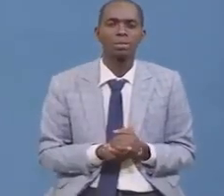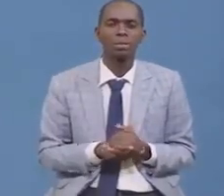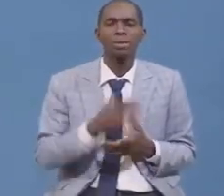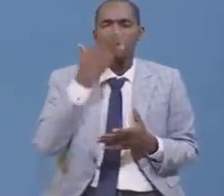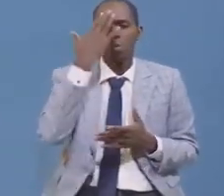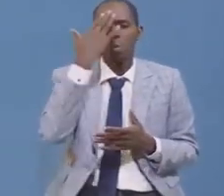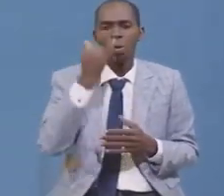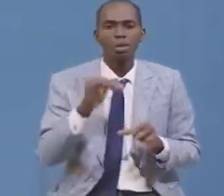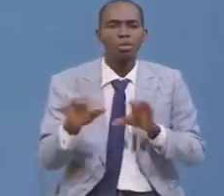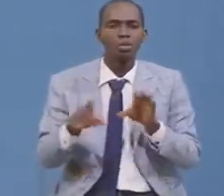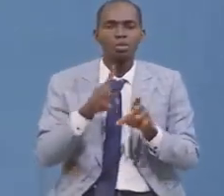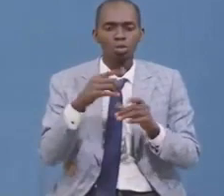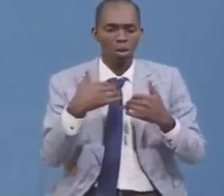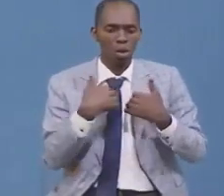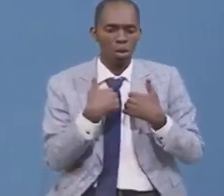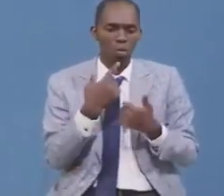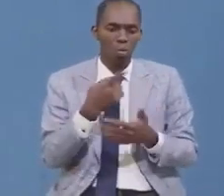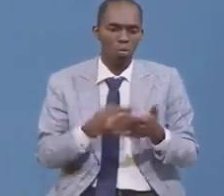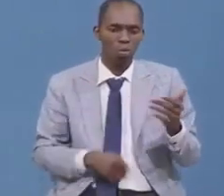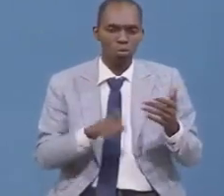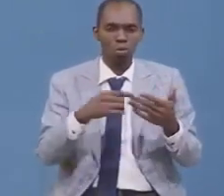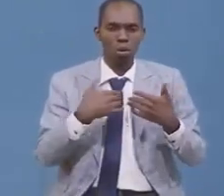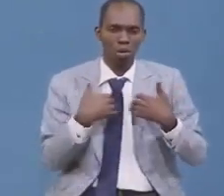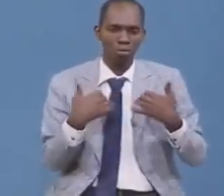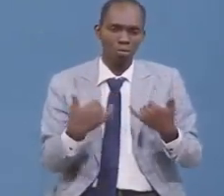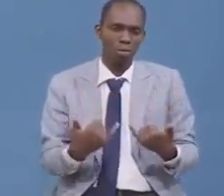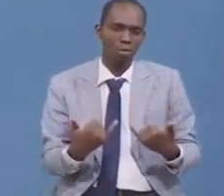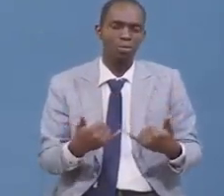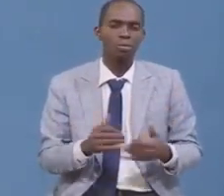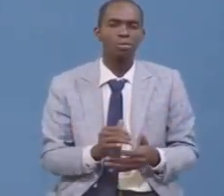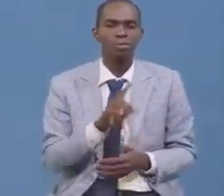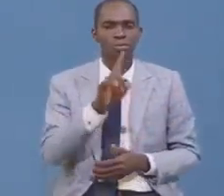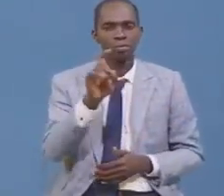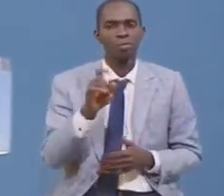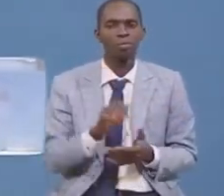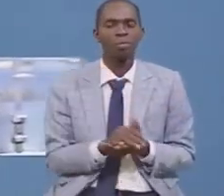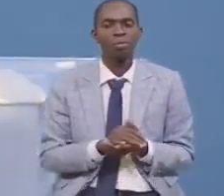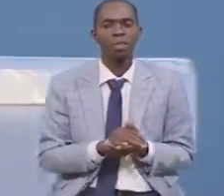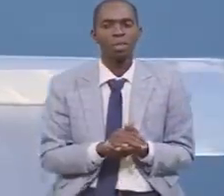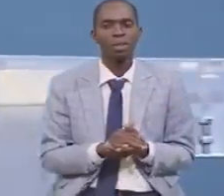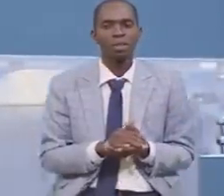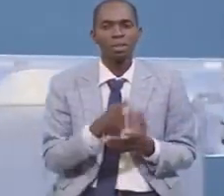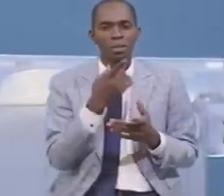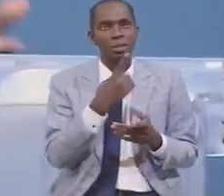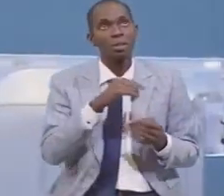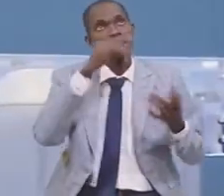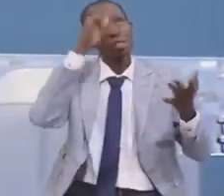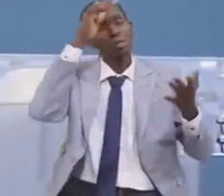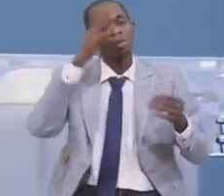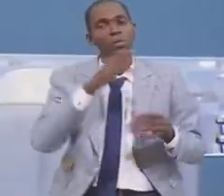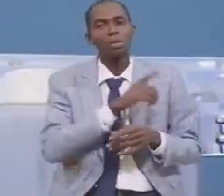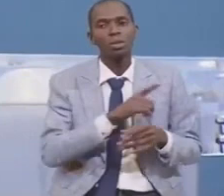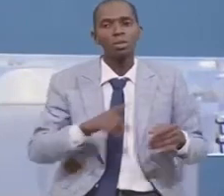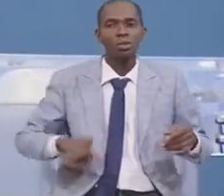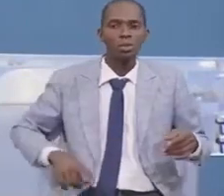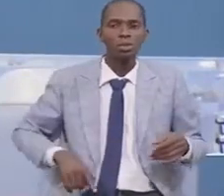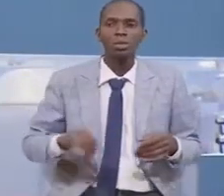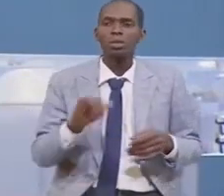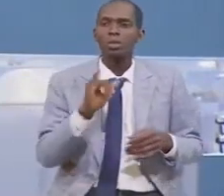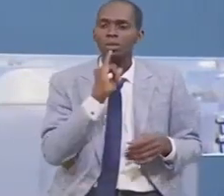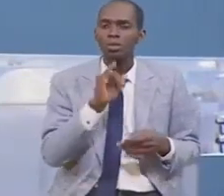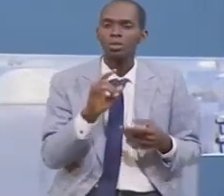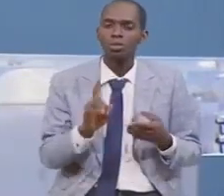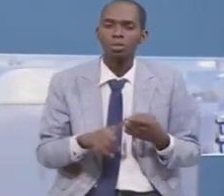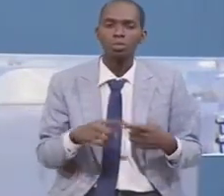you have what you have? నీవు కలిగి ఉన్నవి ఎందుకు కలిగి ఉన్నావు? The expectation of the Lord is what will make you to go in the